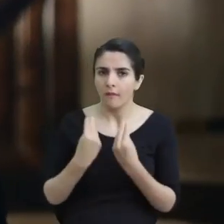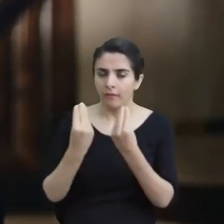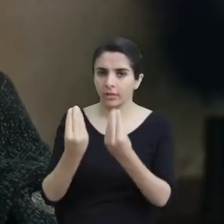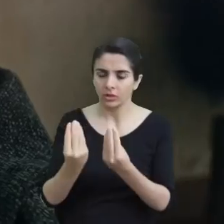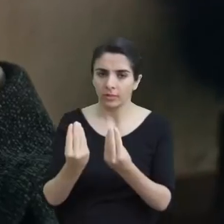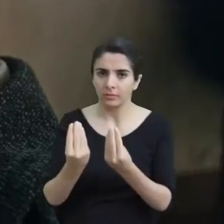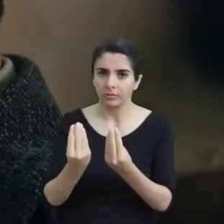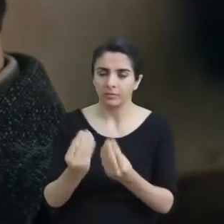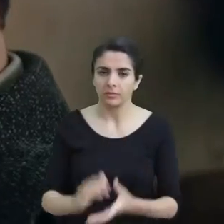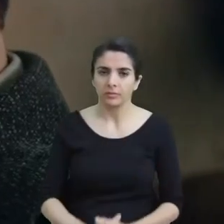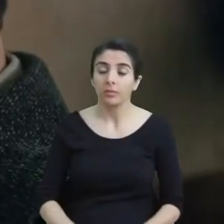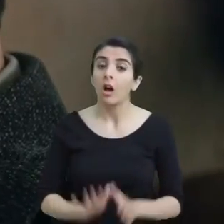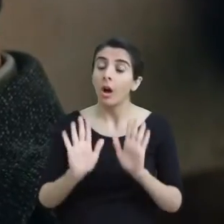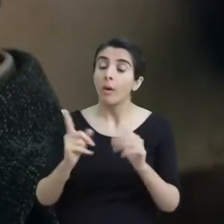kurtaracağım.